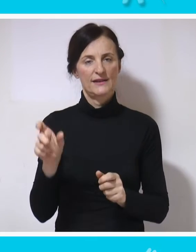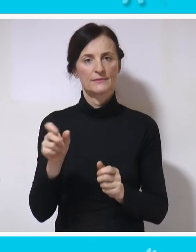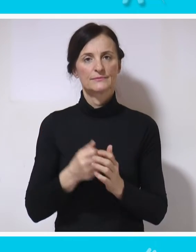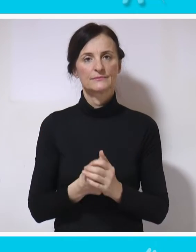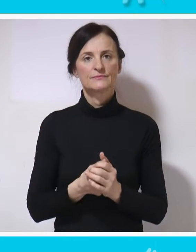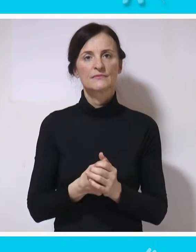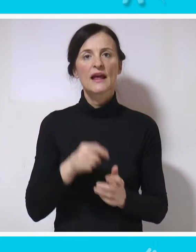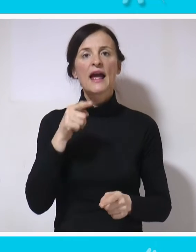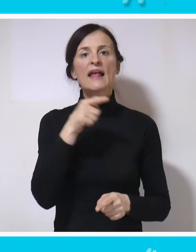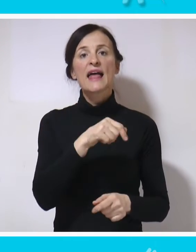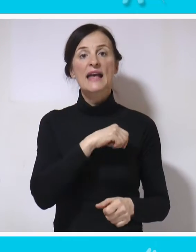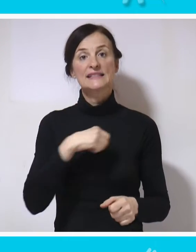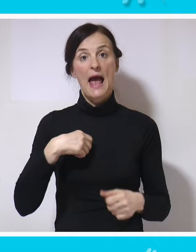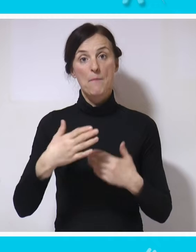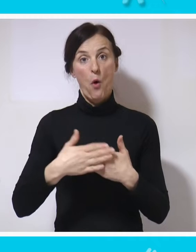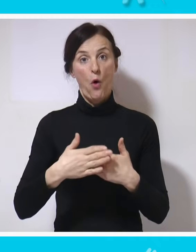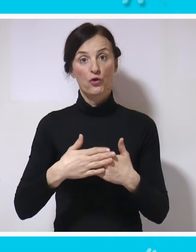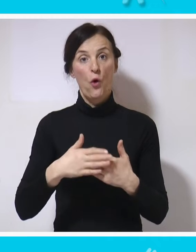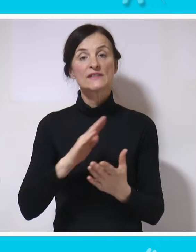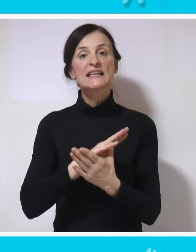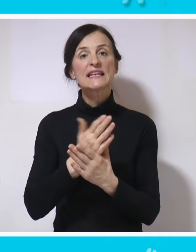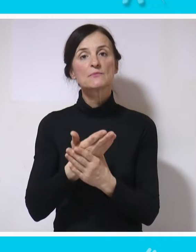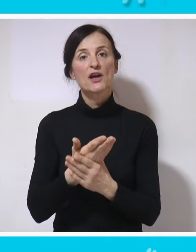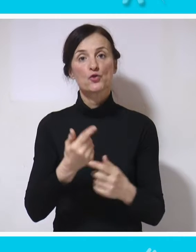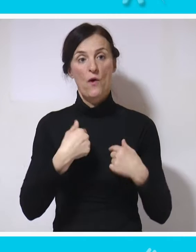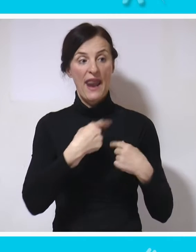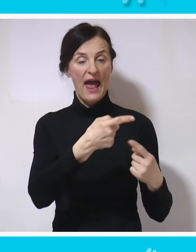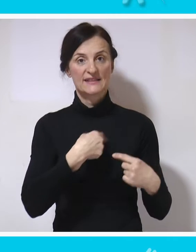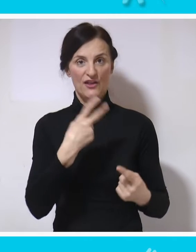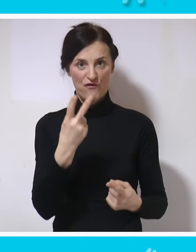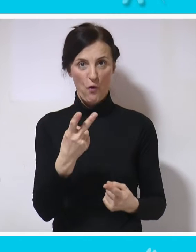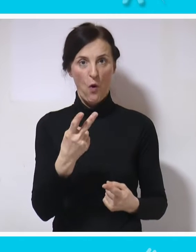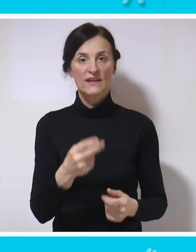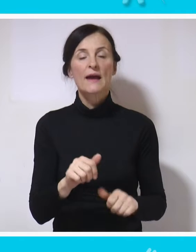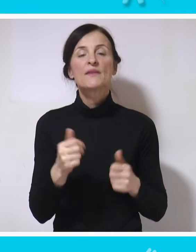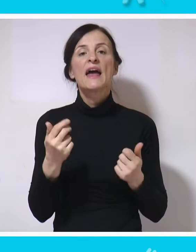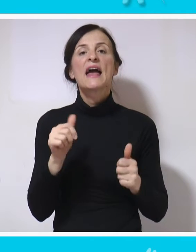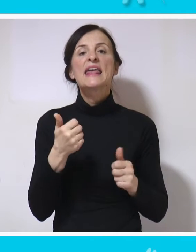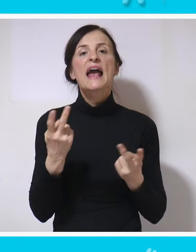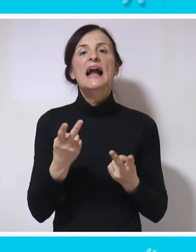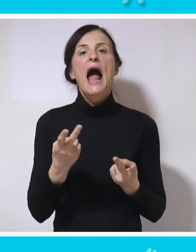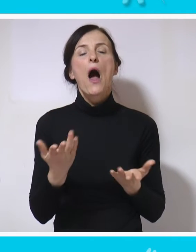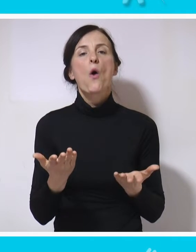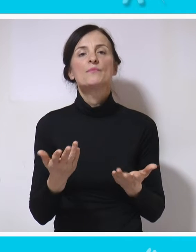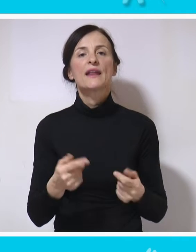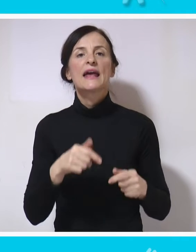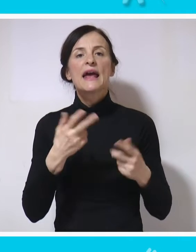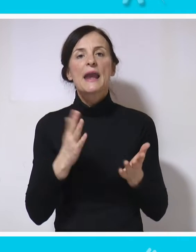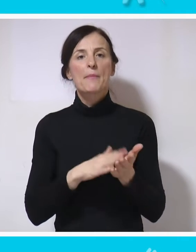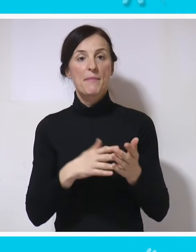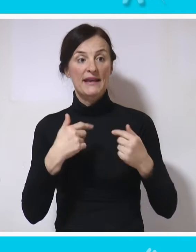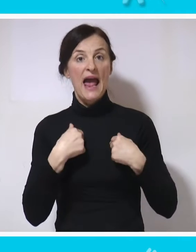nastavnici. Taj sam odnos između nas dvoje ispadne kao jedno